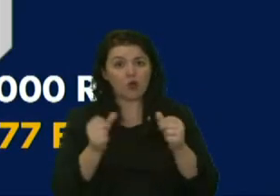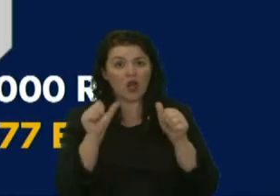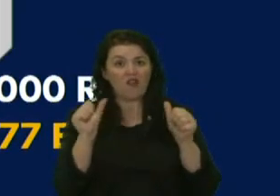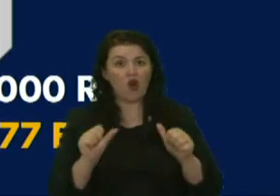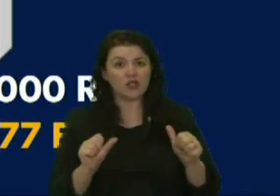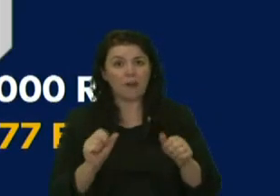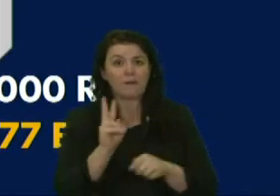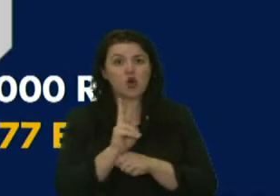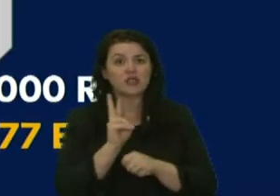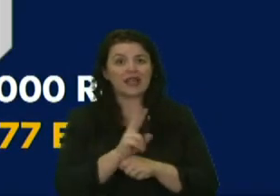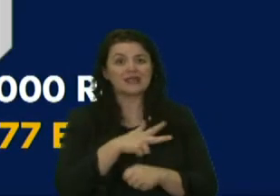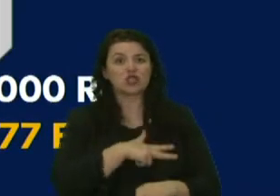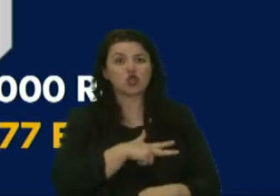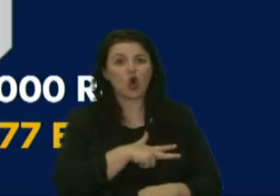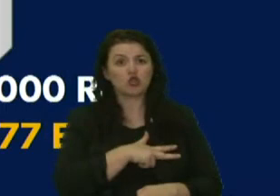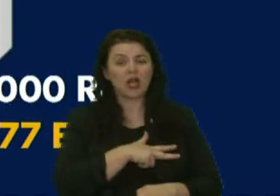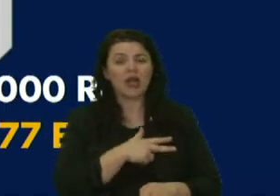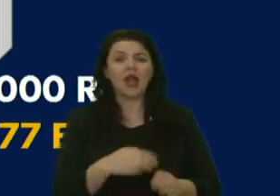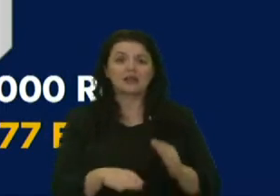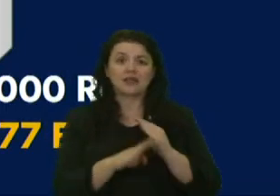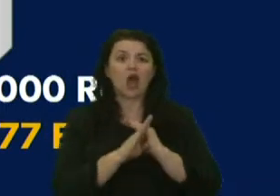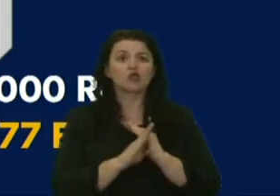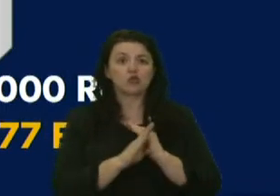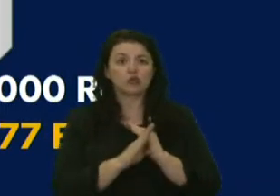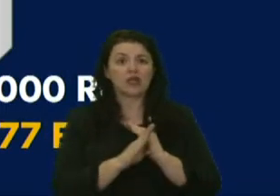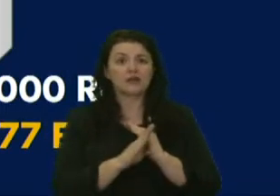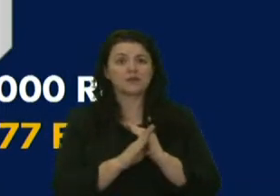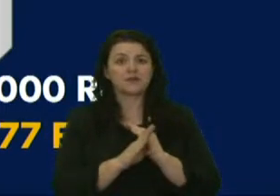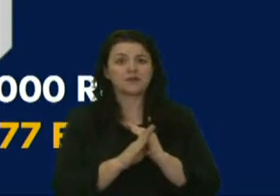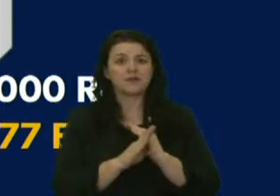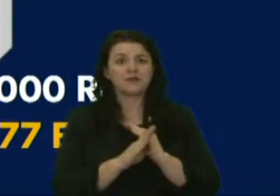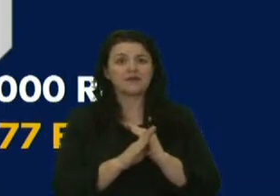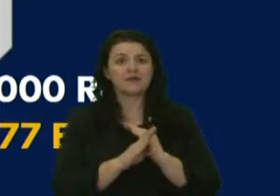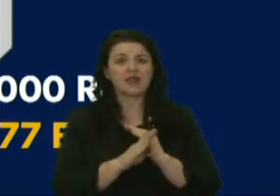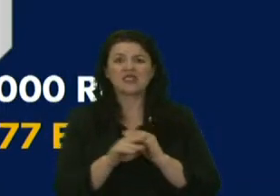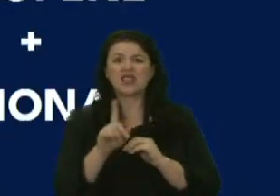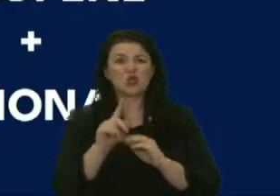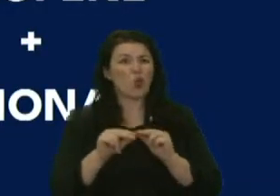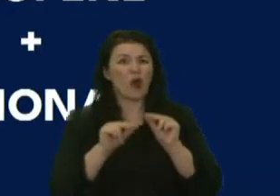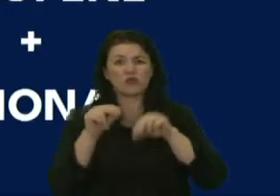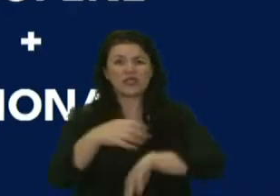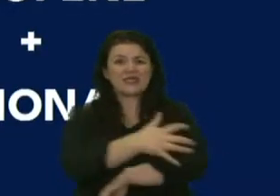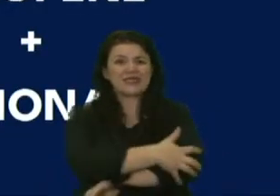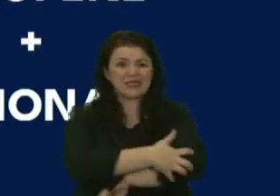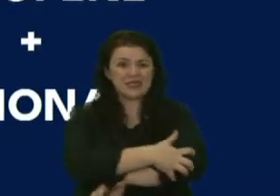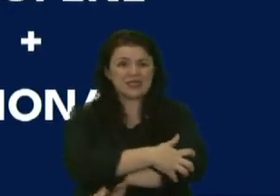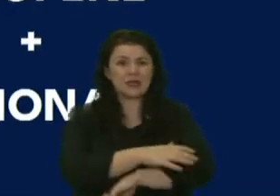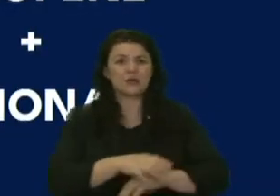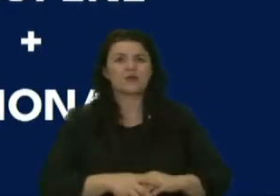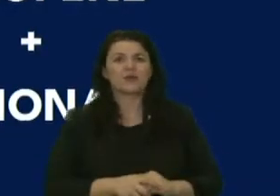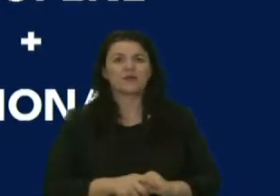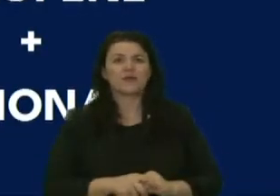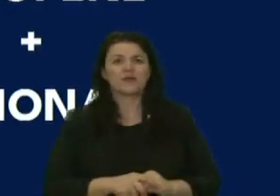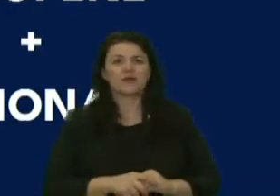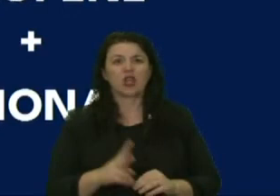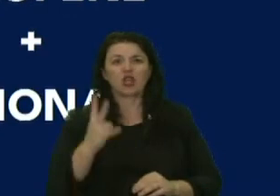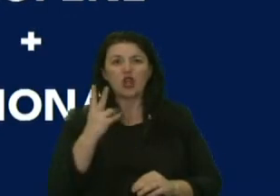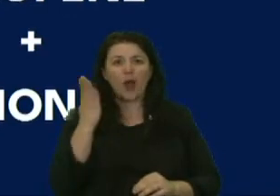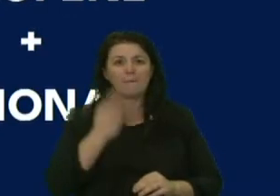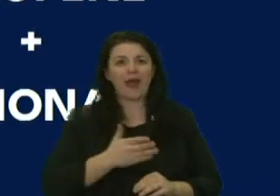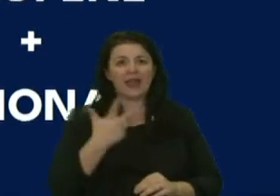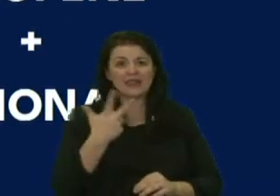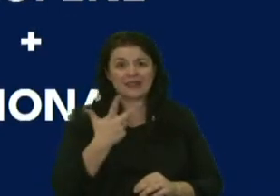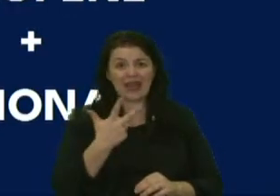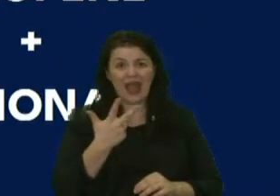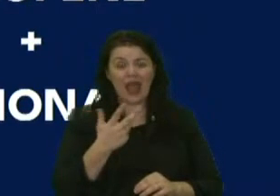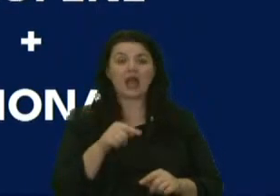protecție Socială de a ajuta pe om să nu cadă în sărăcie 2 treim din buget